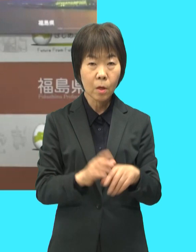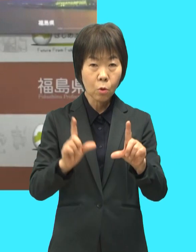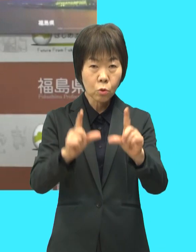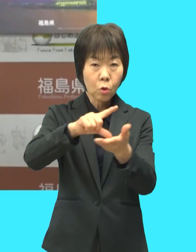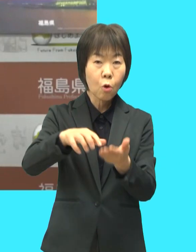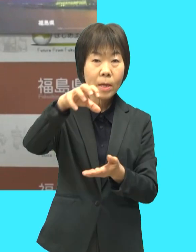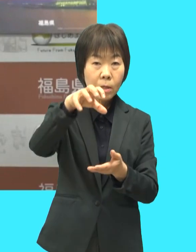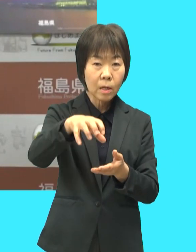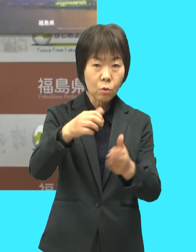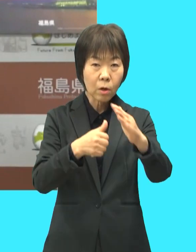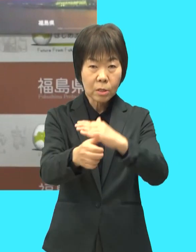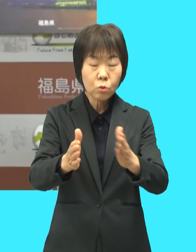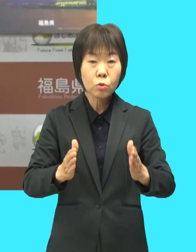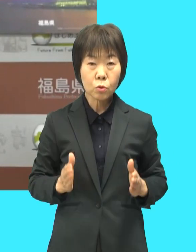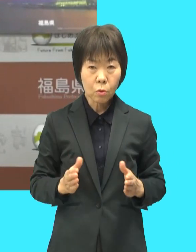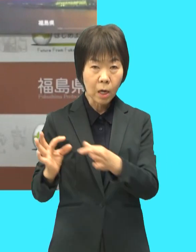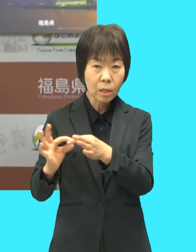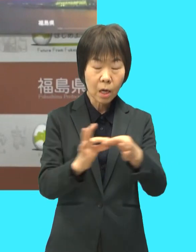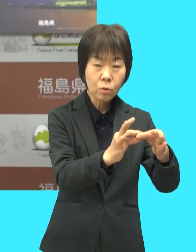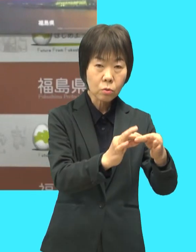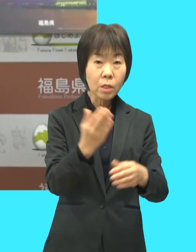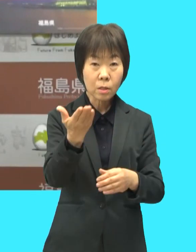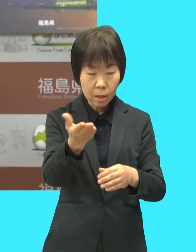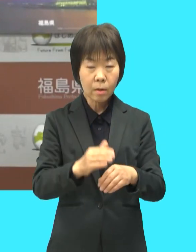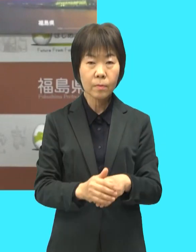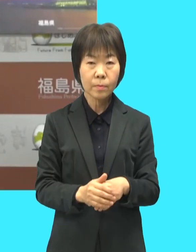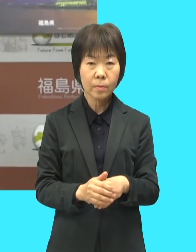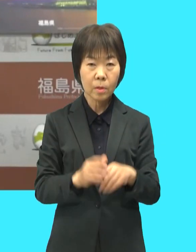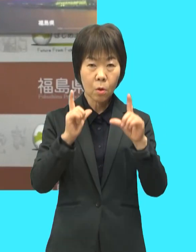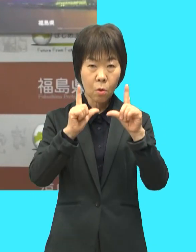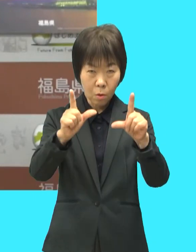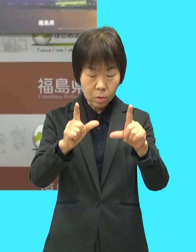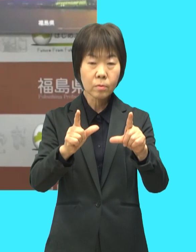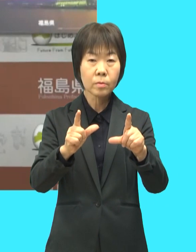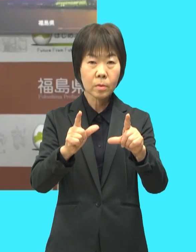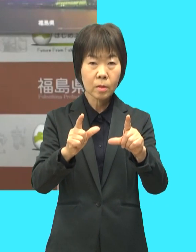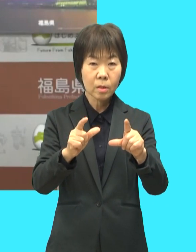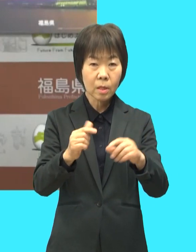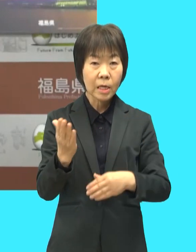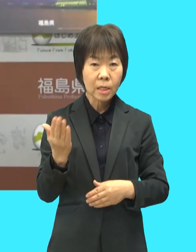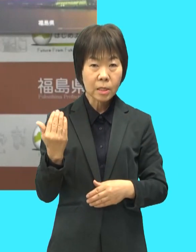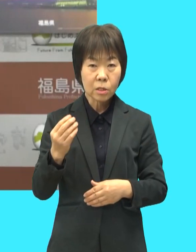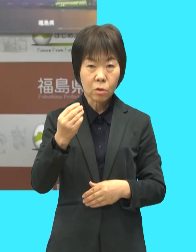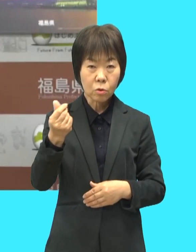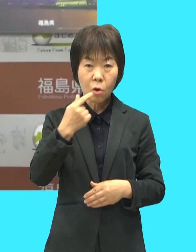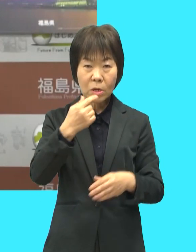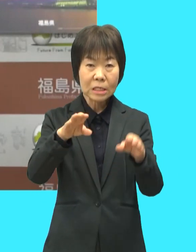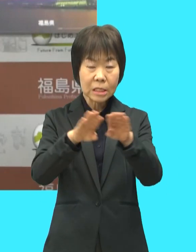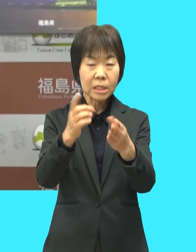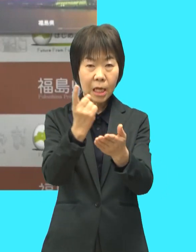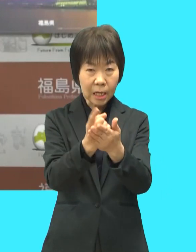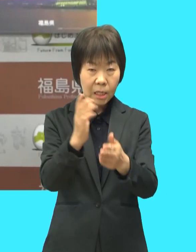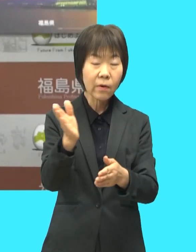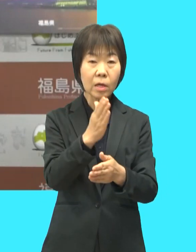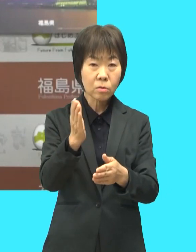方面への外出の自粛というのは継続ということでよろしいでしょうか。 やはり先日の土日だけのみなら